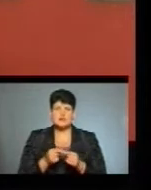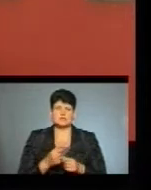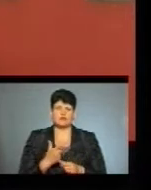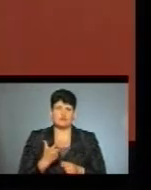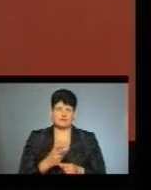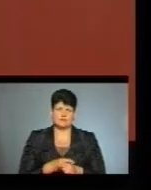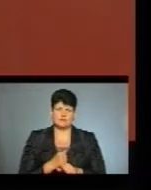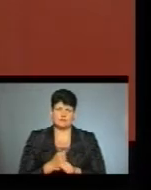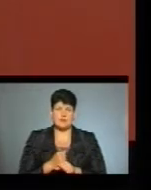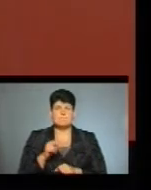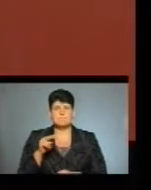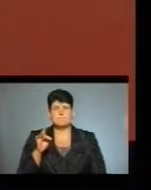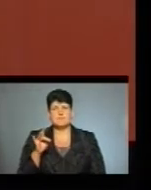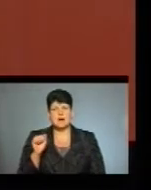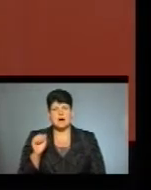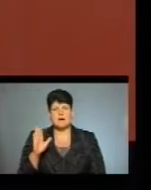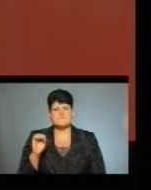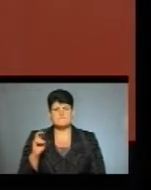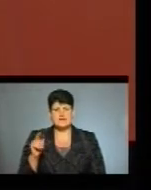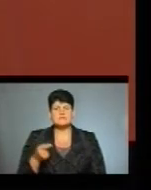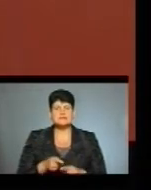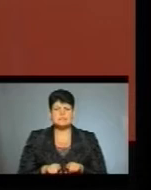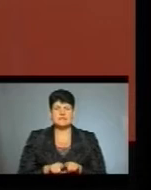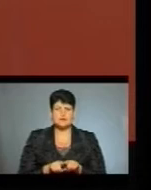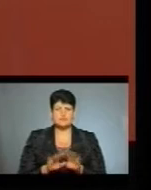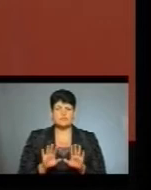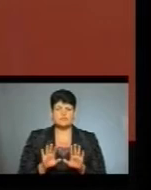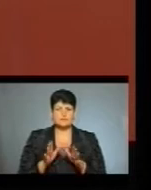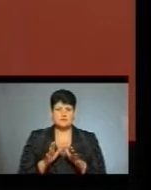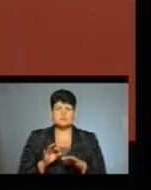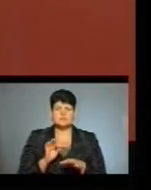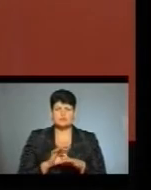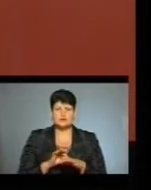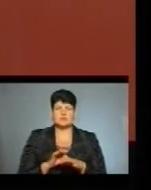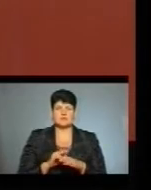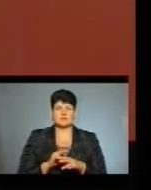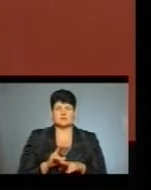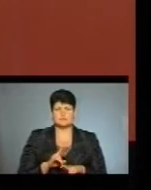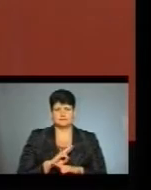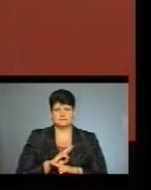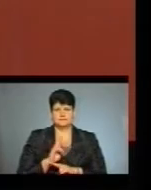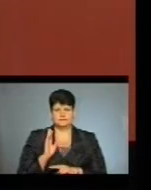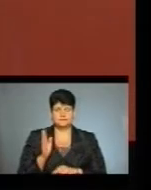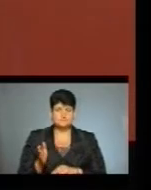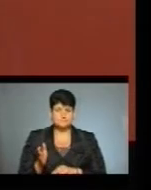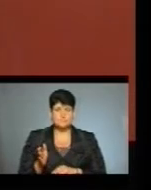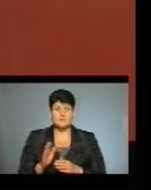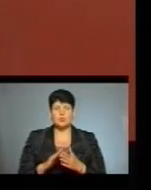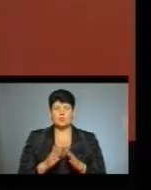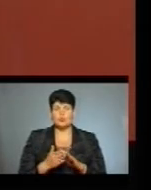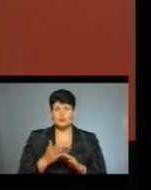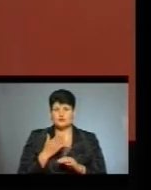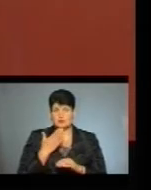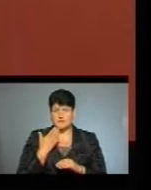Якщо беремо правець, це також захворювання, яке в більшості випадків закінчується летально при умові, що